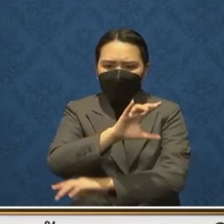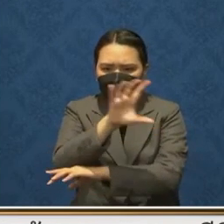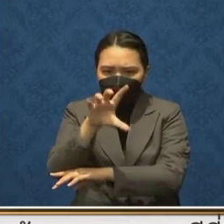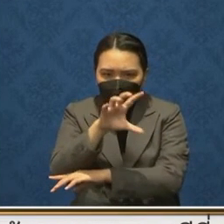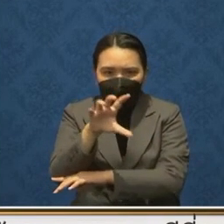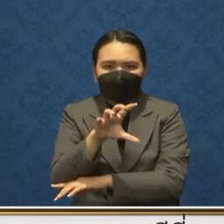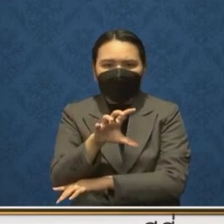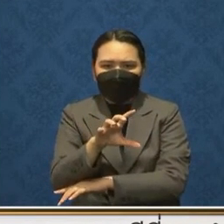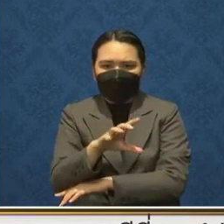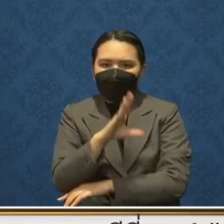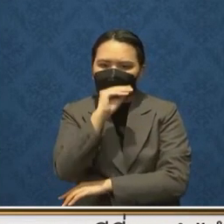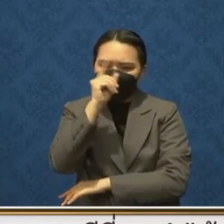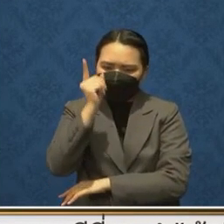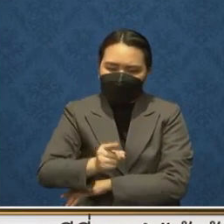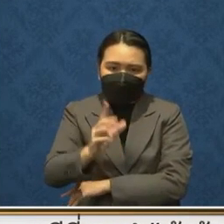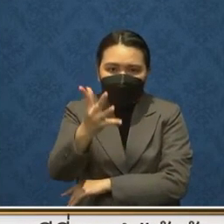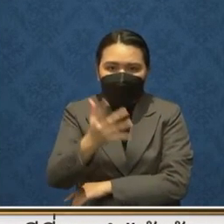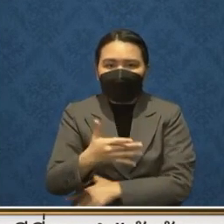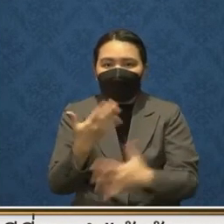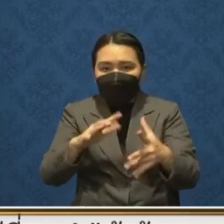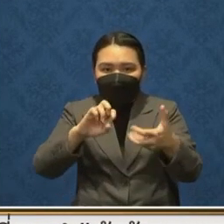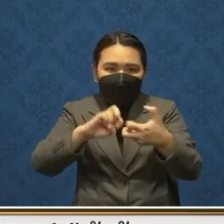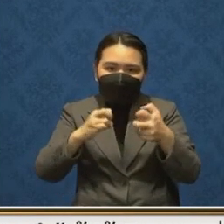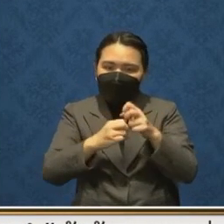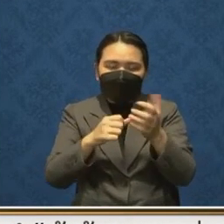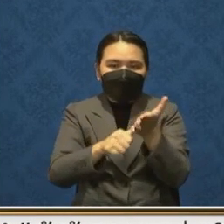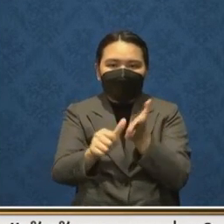พูดความจริ มัจะแ้บไขปัญหาได้อย่างไร